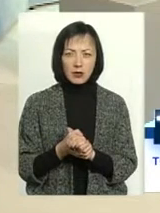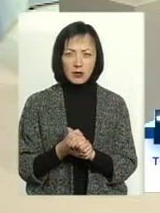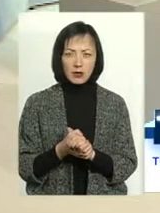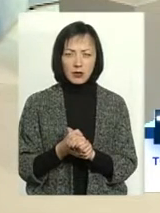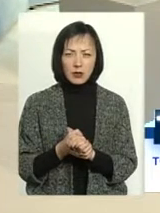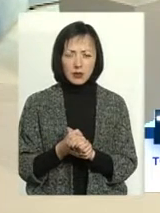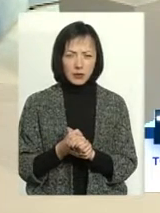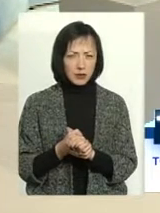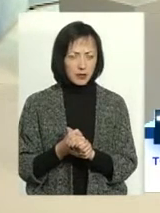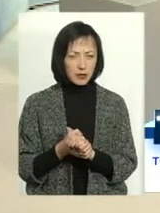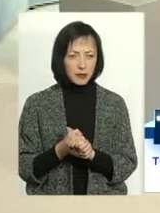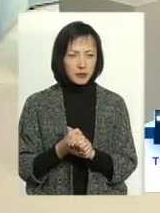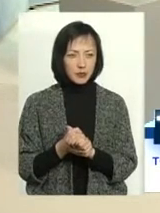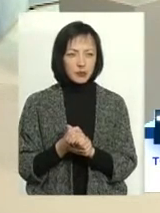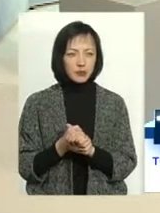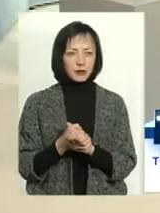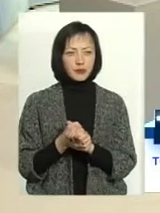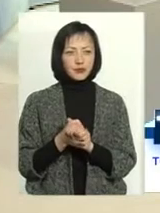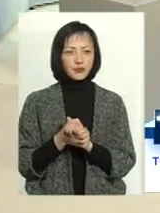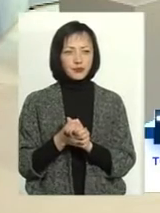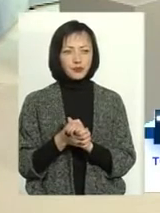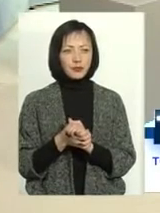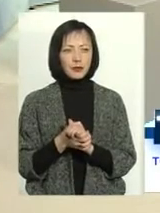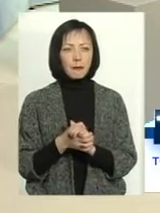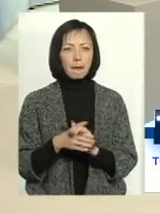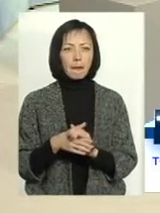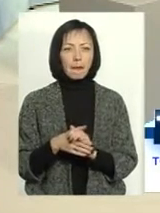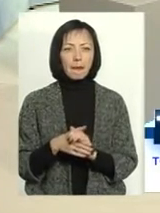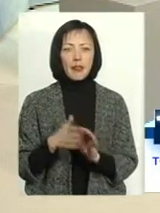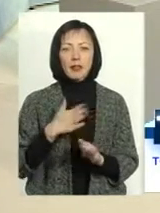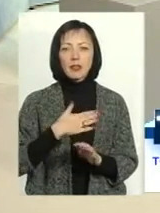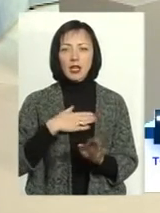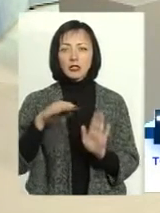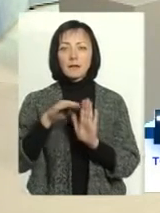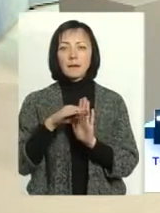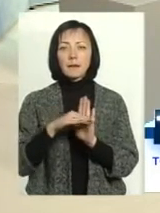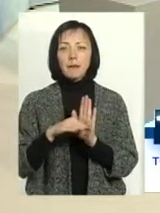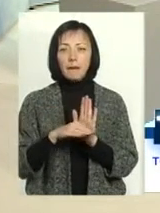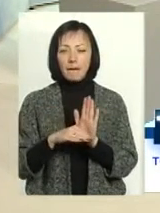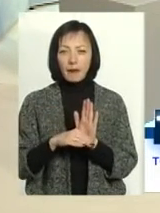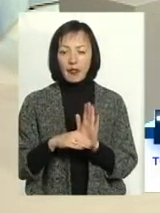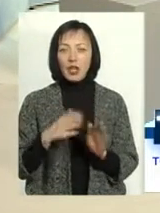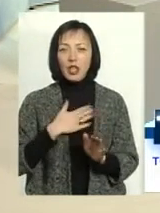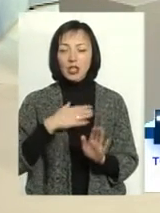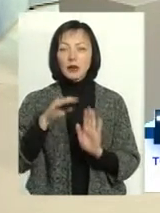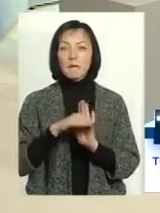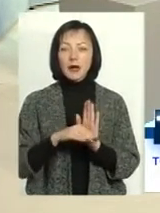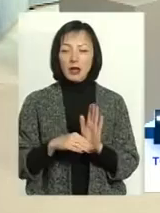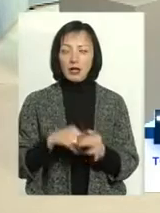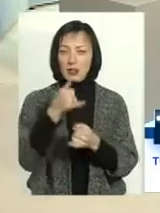виселяють з службової квартири. Я думаю, що наша передача не може дати відповідь на це питання.